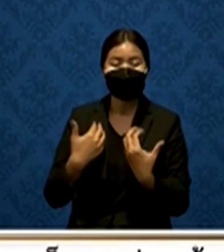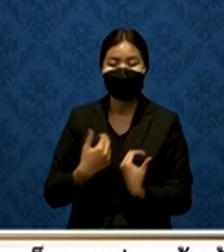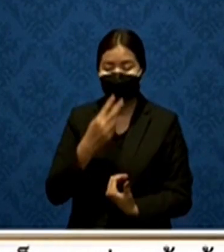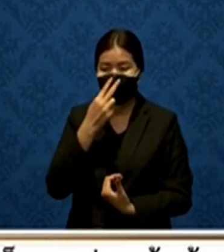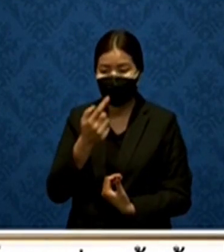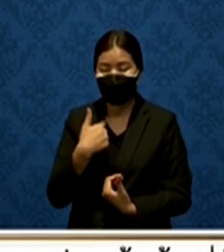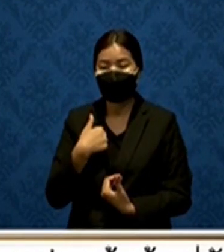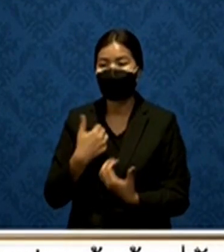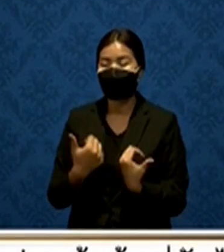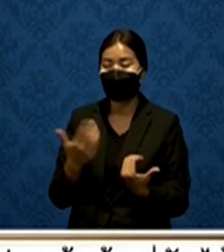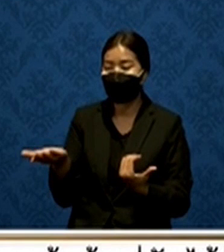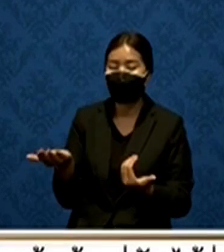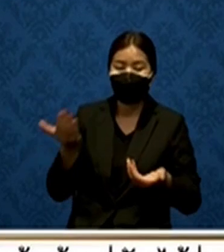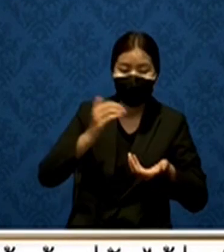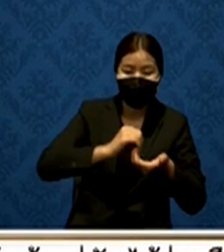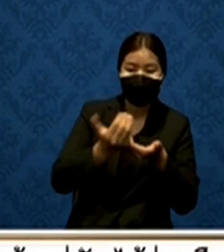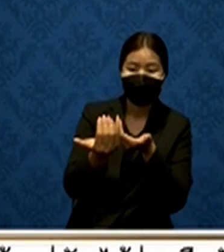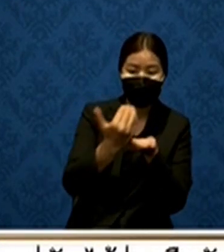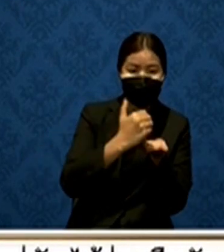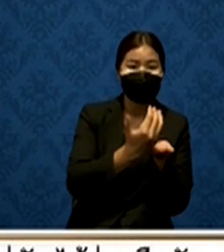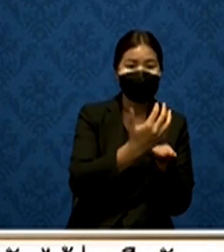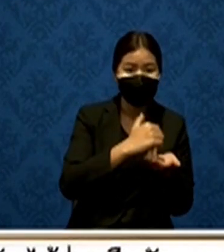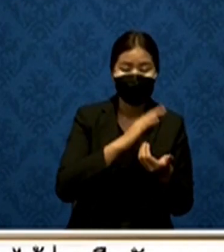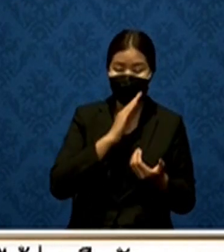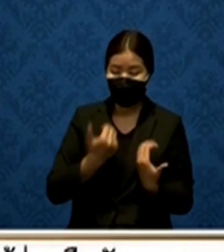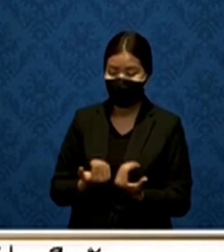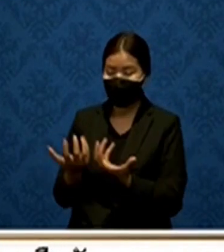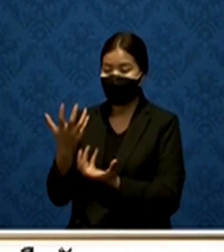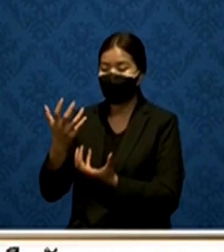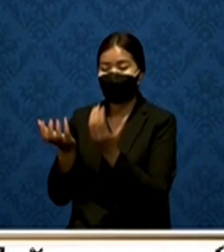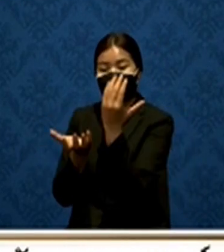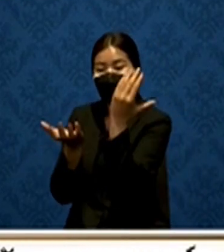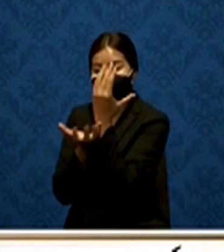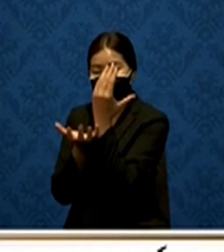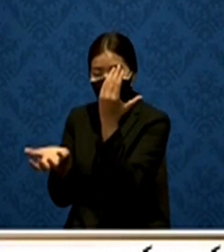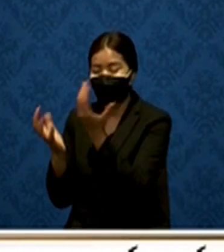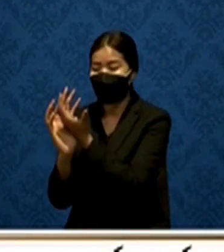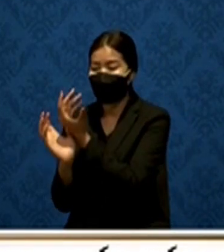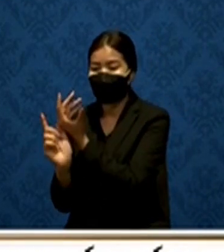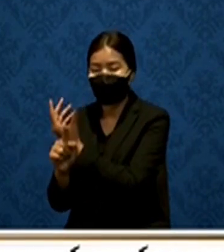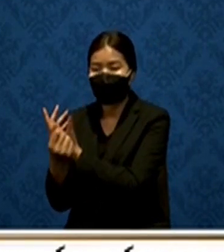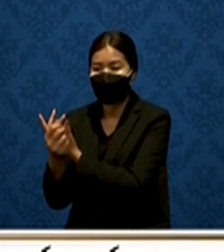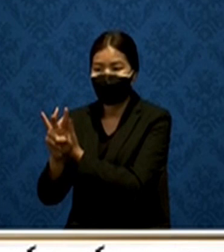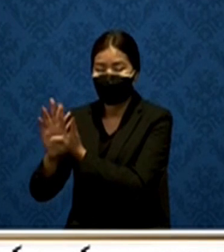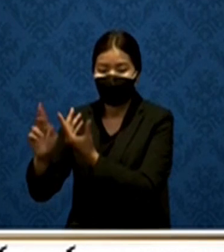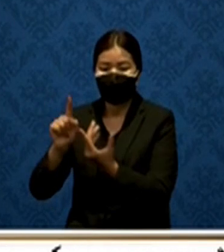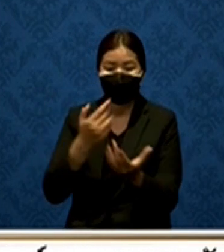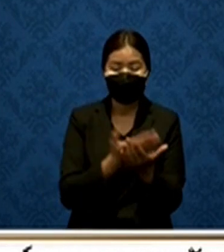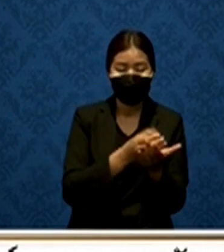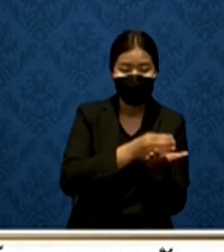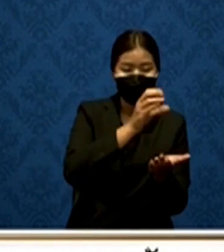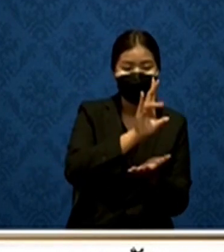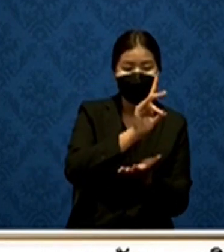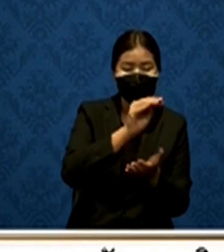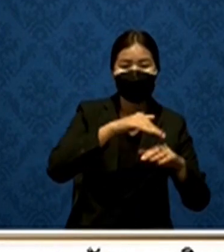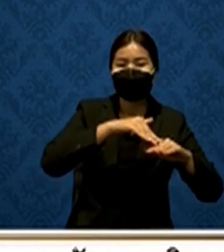กับกันราคาโครงสรางวันนี้ถาผลปามโล 12 ต้องไปขวด 1-70 กวาบาทแต่เราก็ขอค